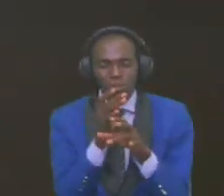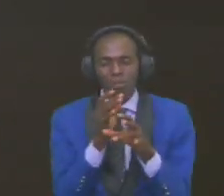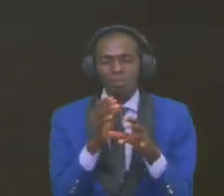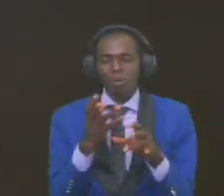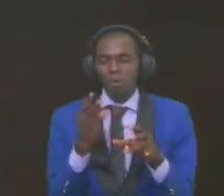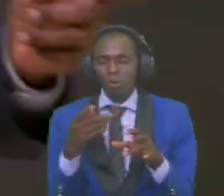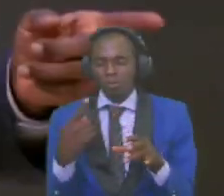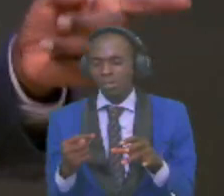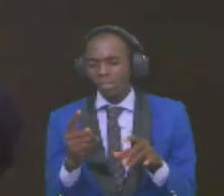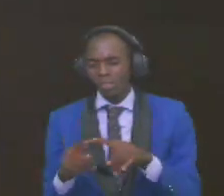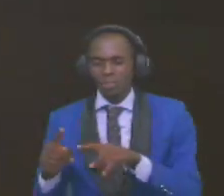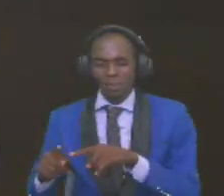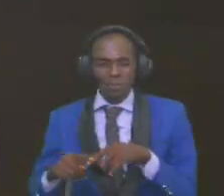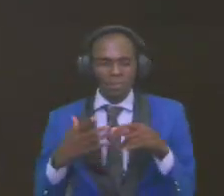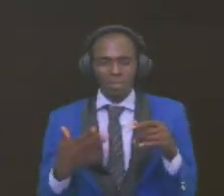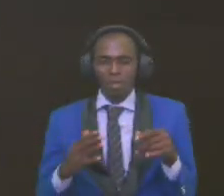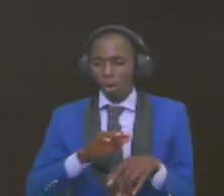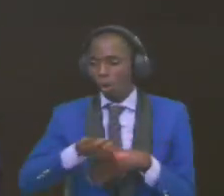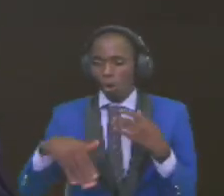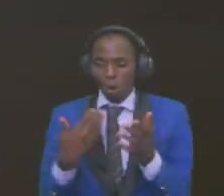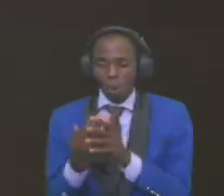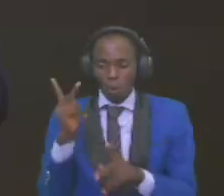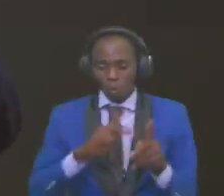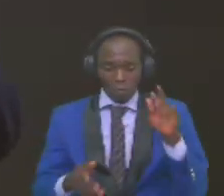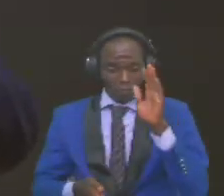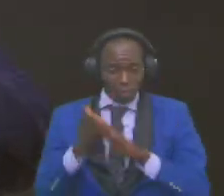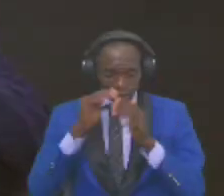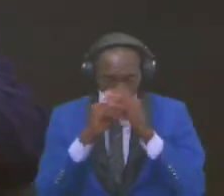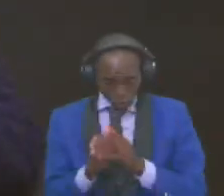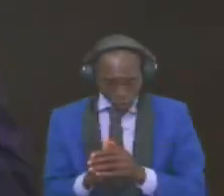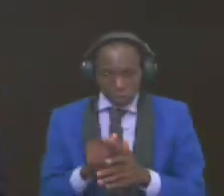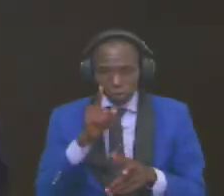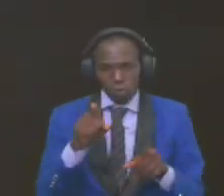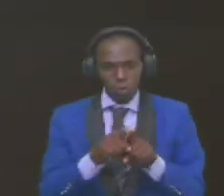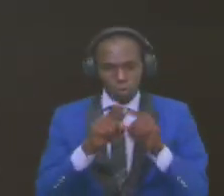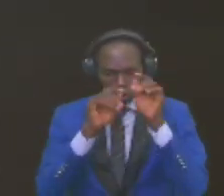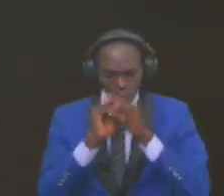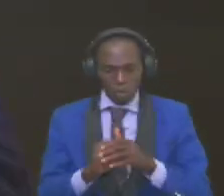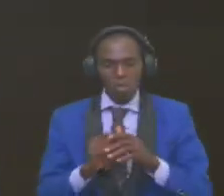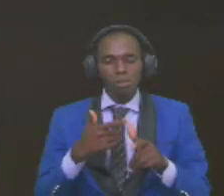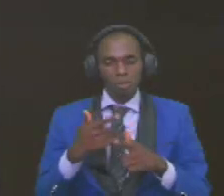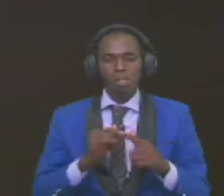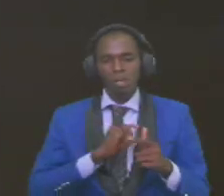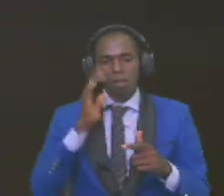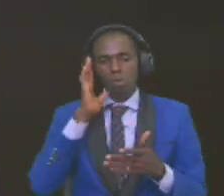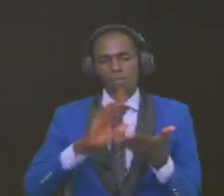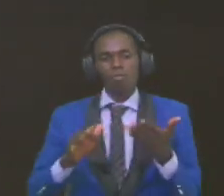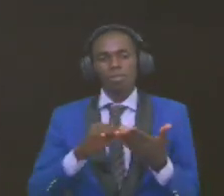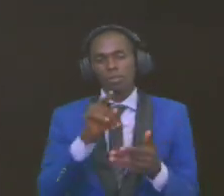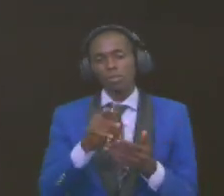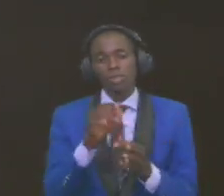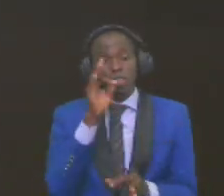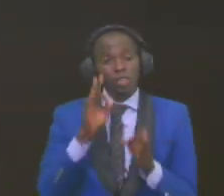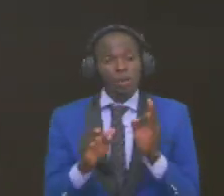de la taupe uns et des autres un show man comme les autres supporters vous retenez donc je lui passais beurre si